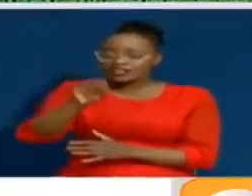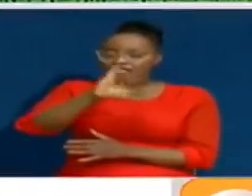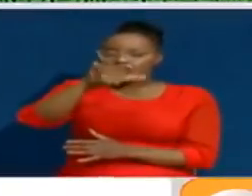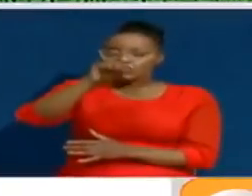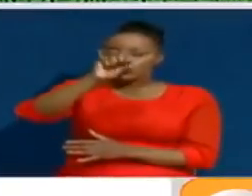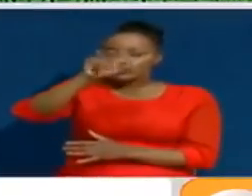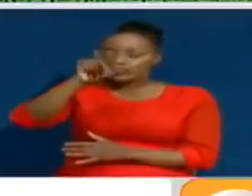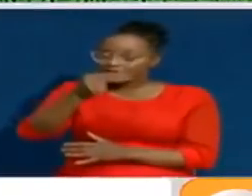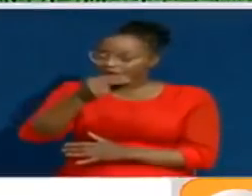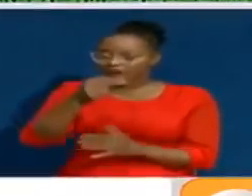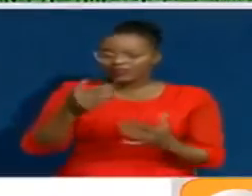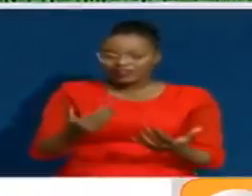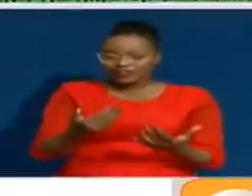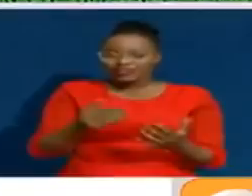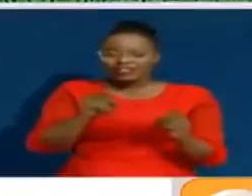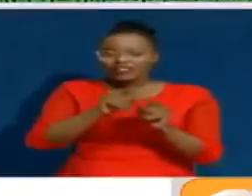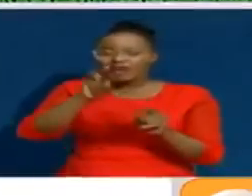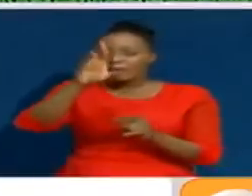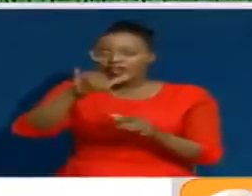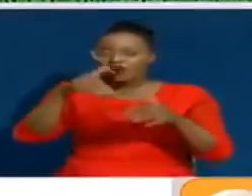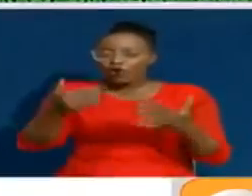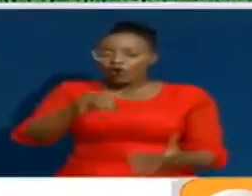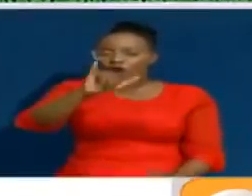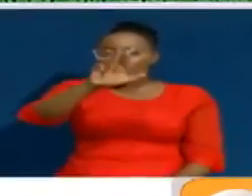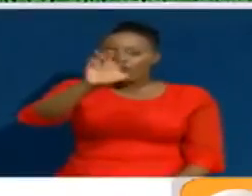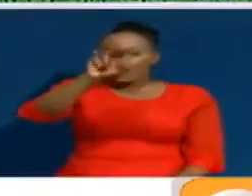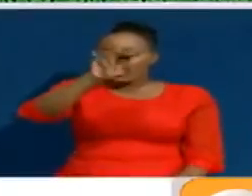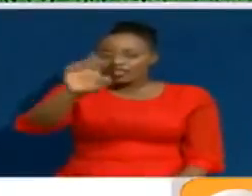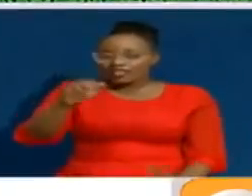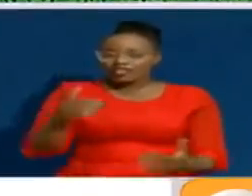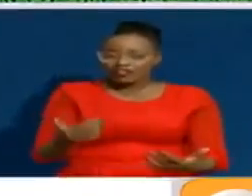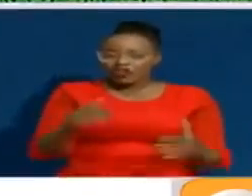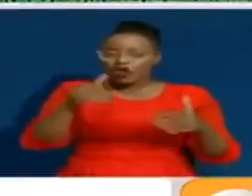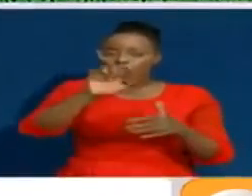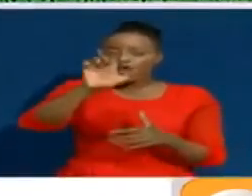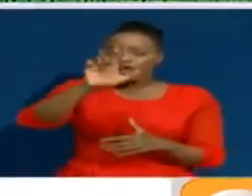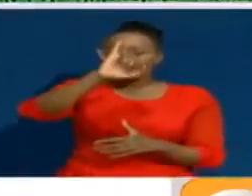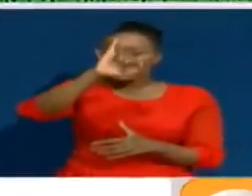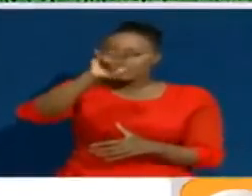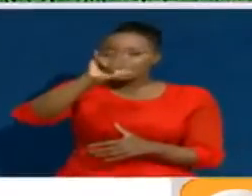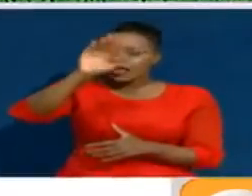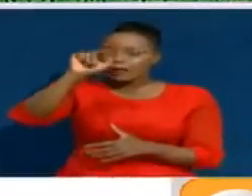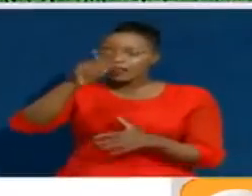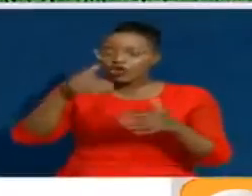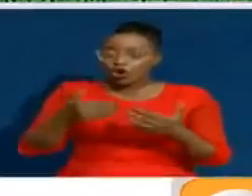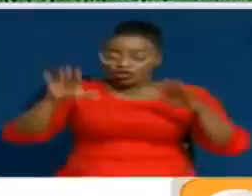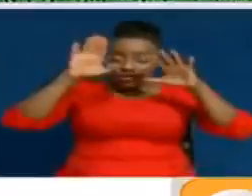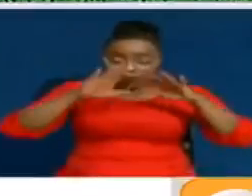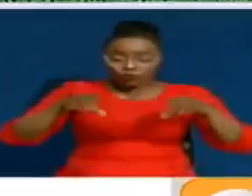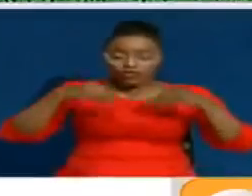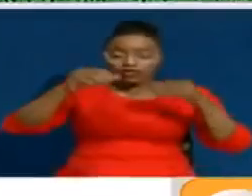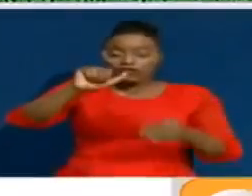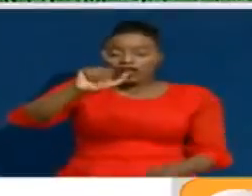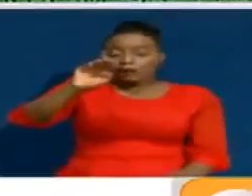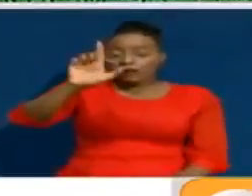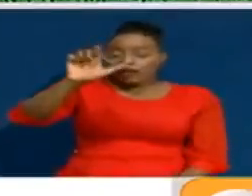Joseph, Stephen, ama Mary, ama Irene, ama Elizabeth, ama kama ni Muislamu ataitwa